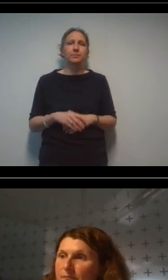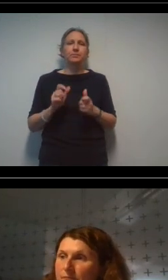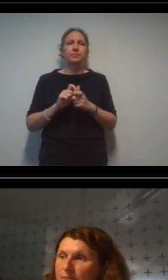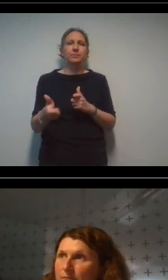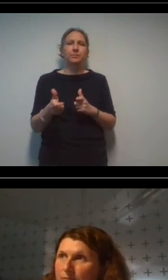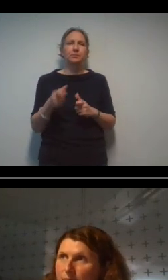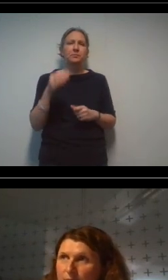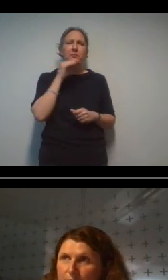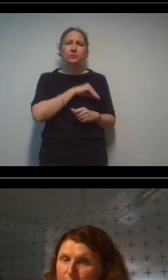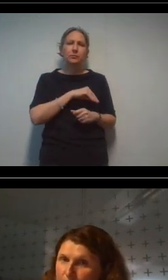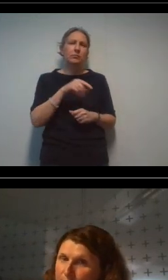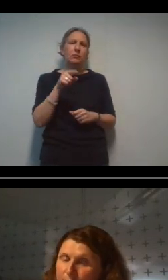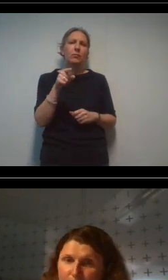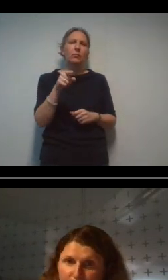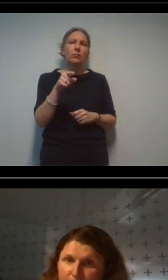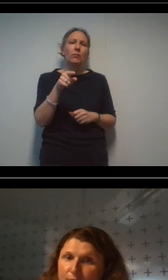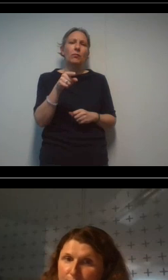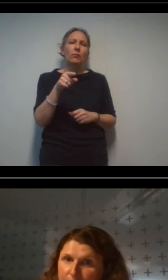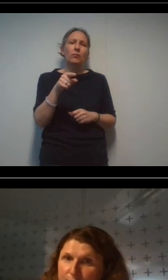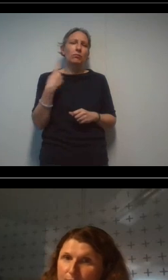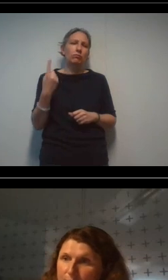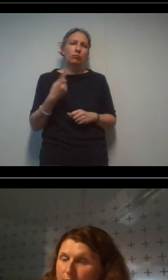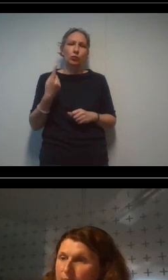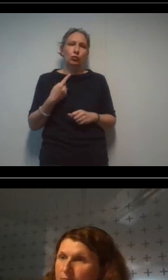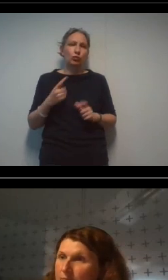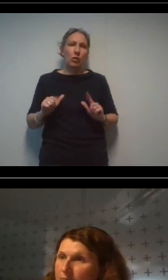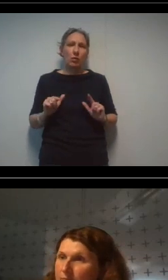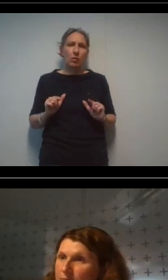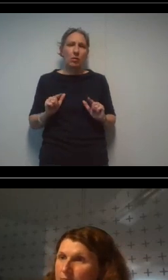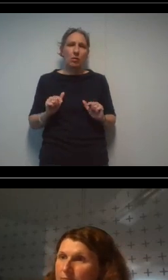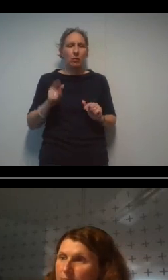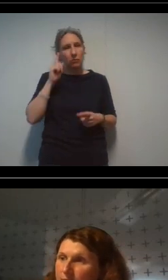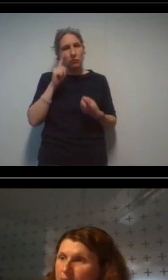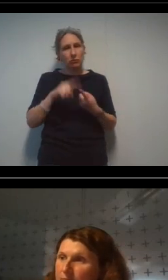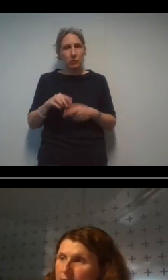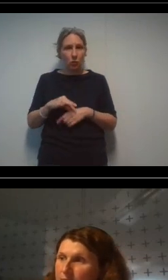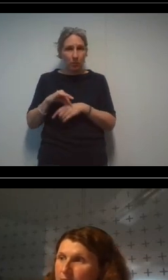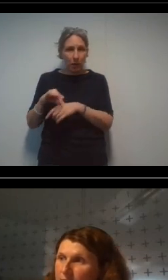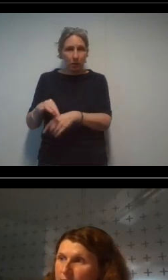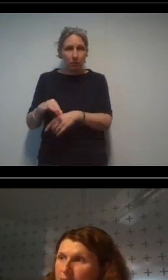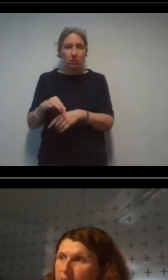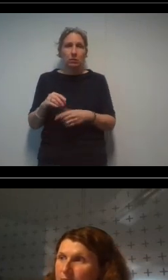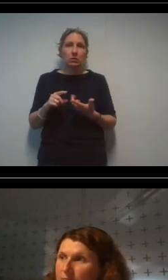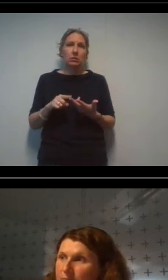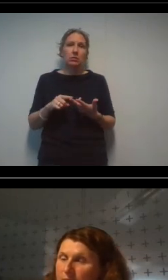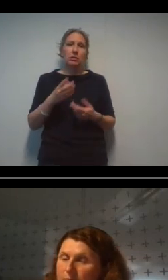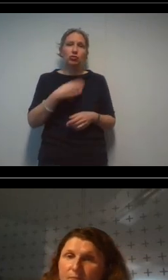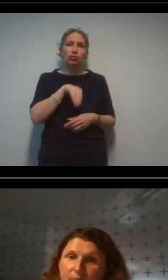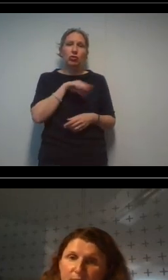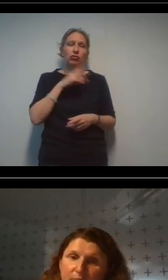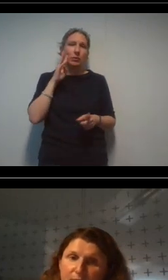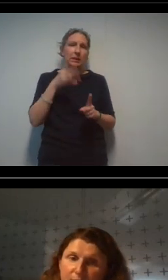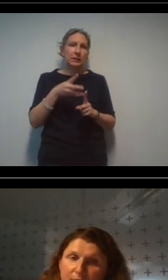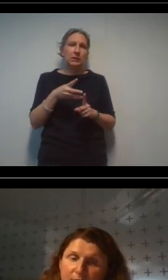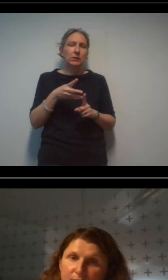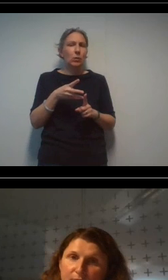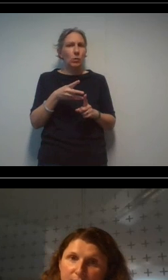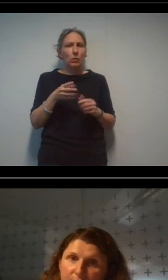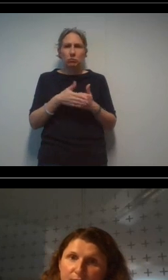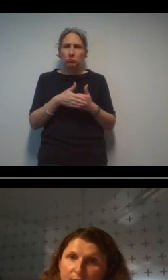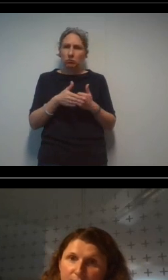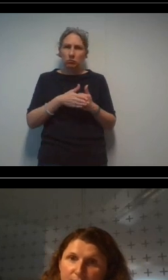rapidement, c'est juste de dire qu'on est toujours là pour vous accompagner. On est toujours là pour avoir une chargée de mission dédiée à vos côtés. On est là